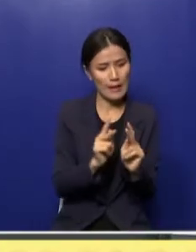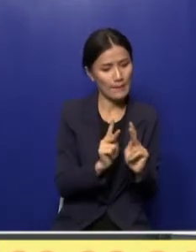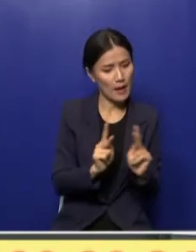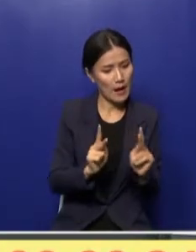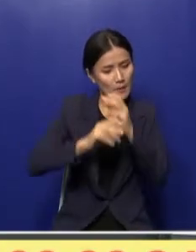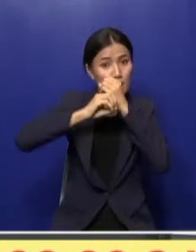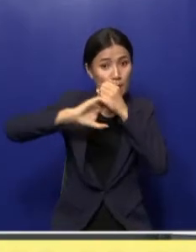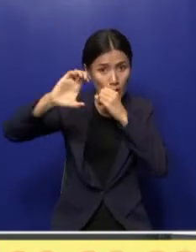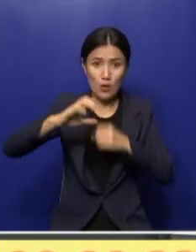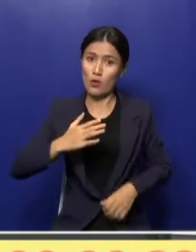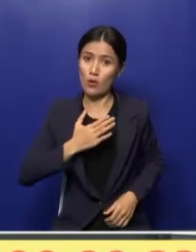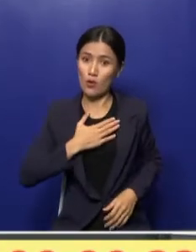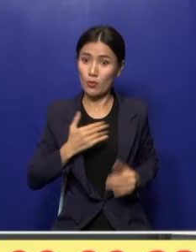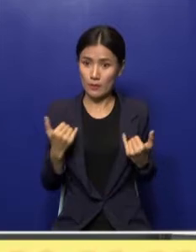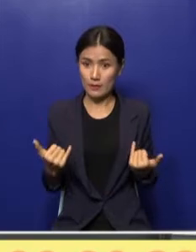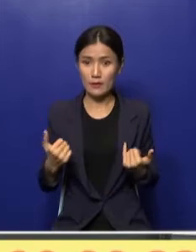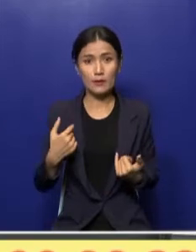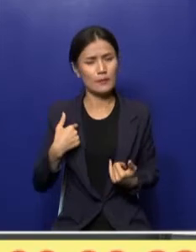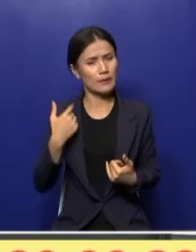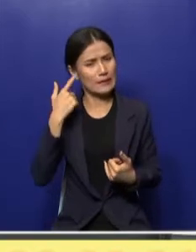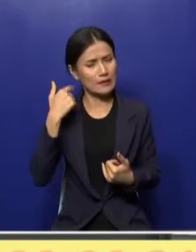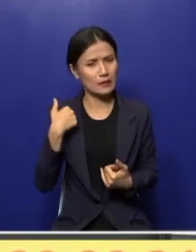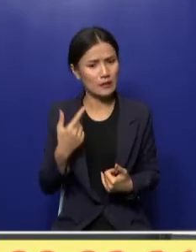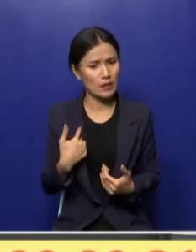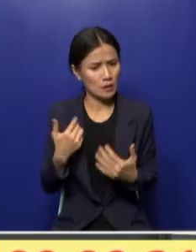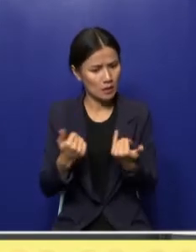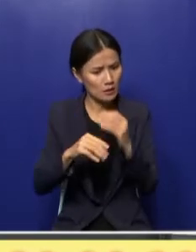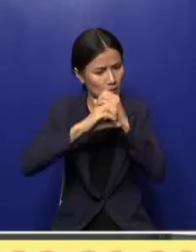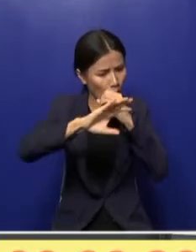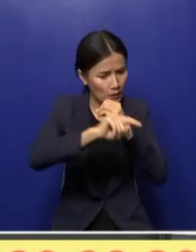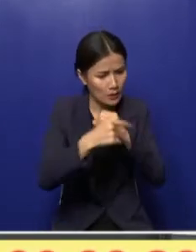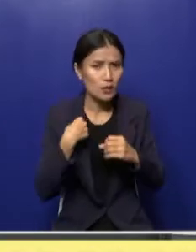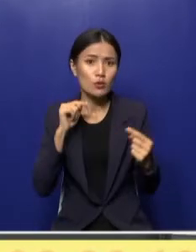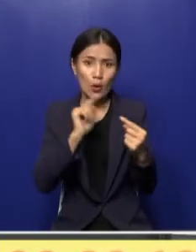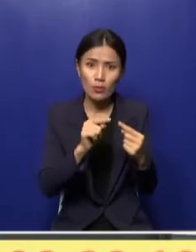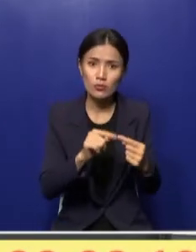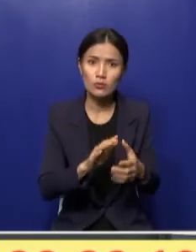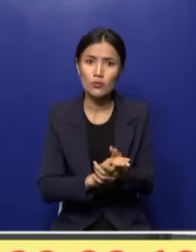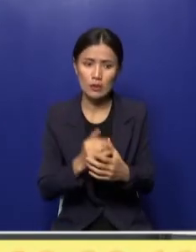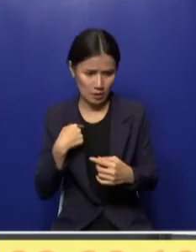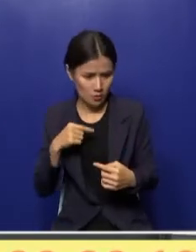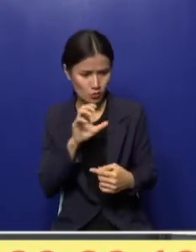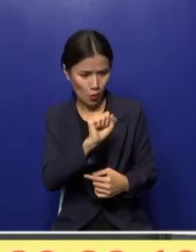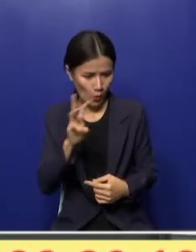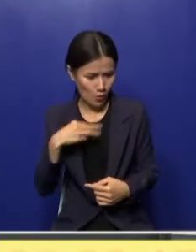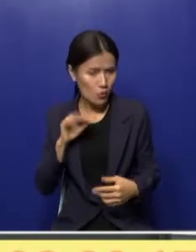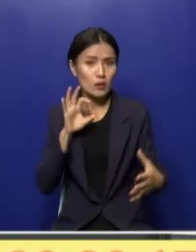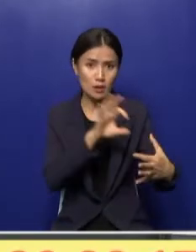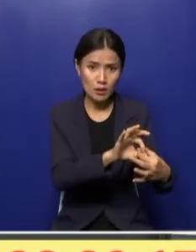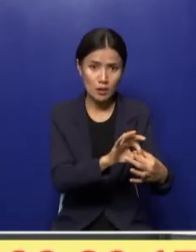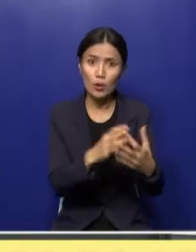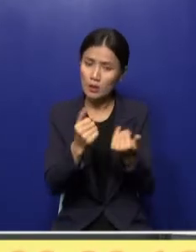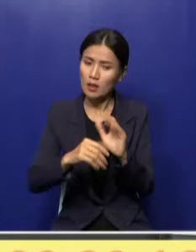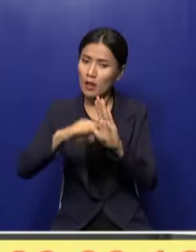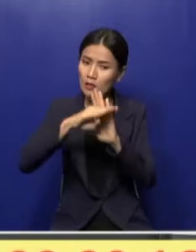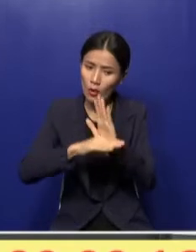มาธิการสิทธิมนุษยชนและกรรมการเทคโนโลยีโดยตรงเกี่ยวข้องโดยตรงซึ่งกระบวนการในการ